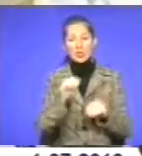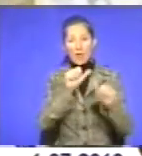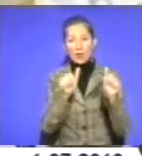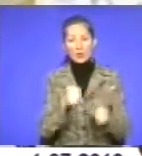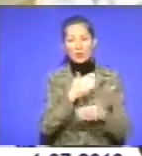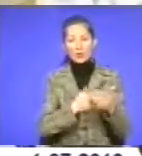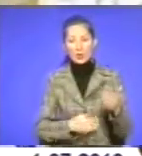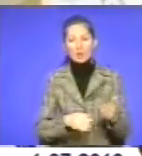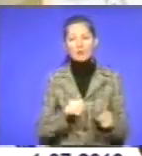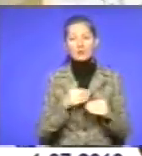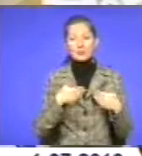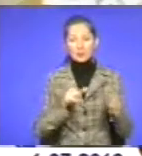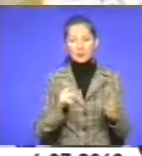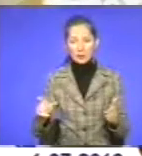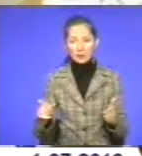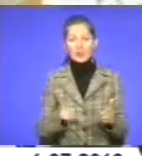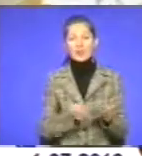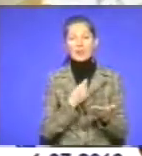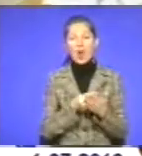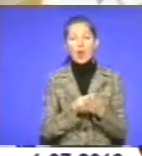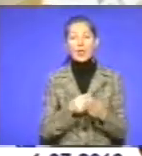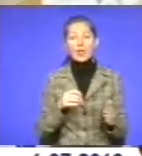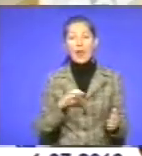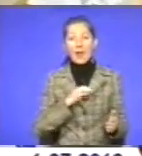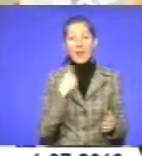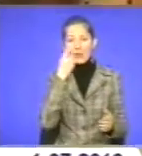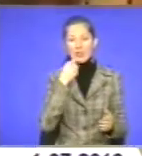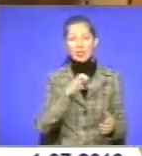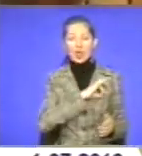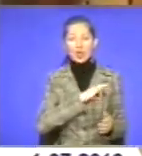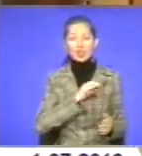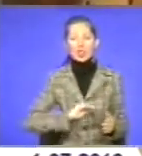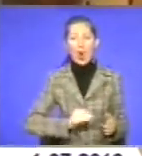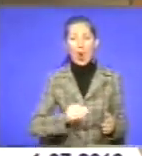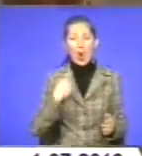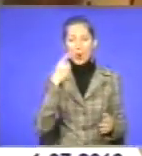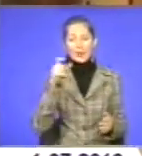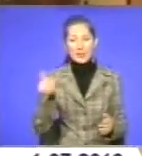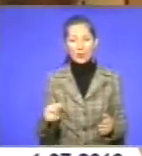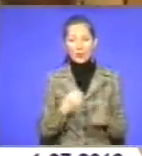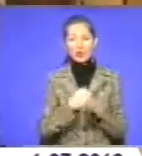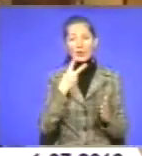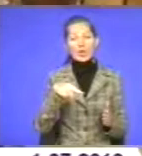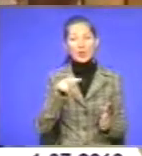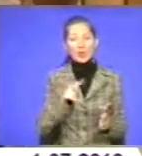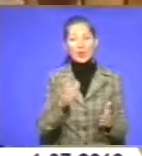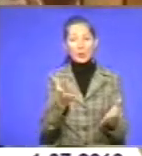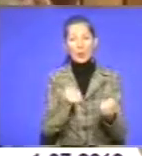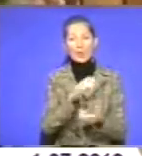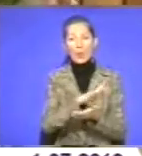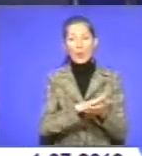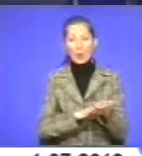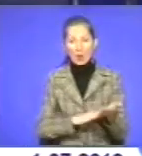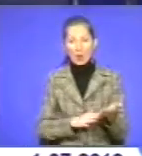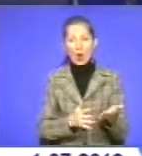навчання за кошти фізичних або юридичних осіб. Зокрема, до 20 липня триватиме прийом заяв та документів від осіб, які мають